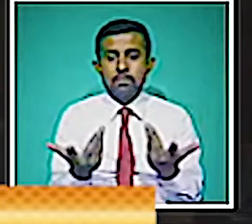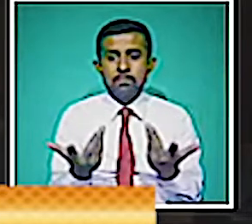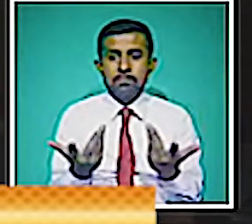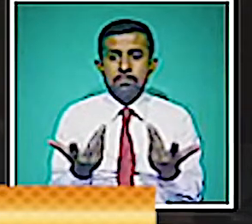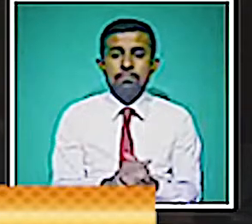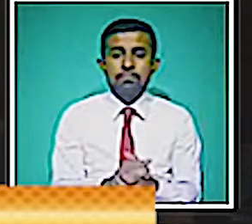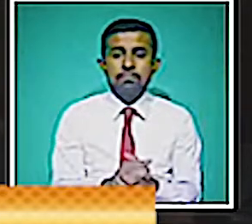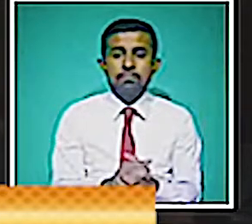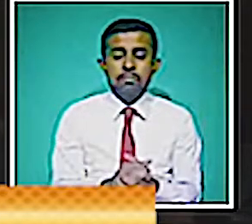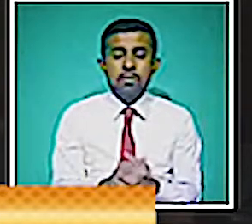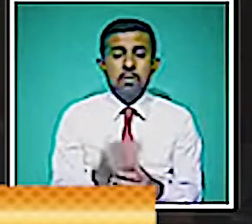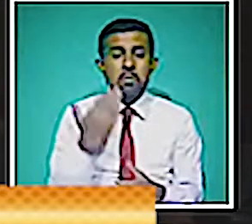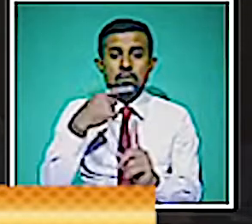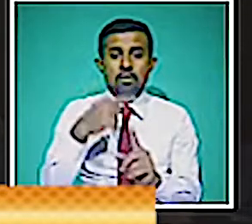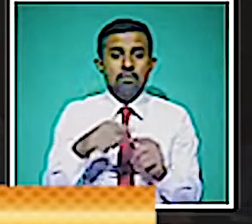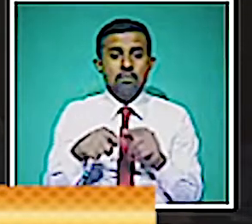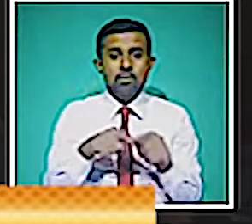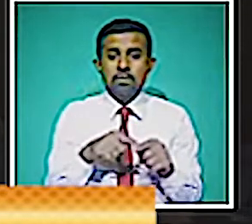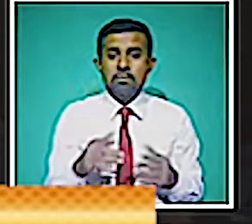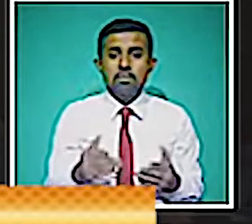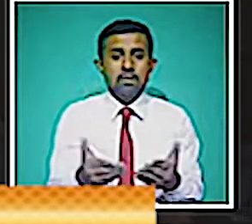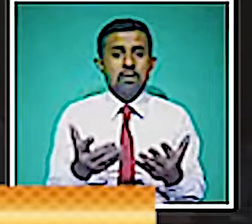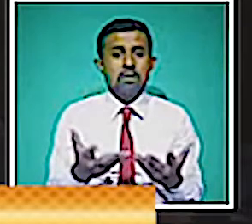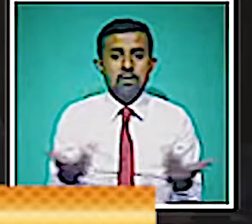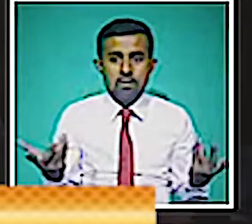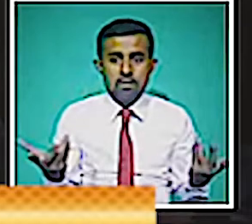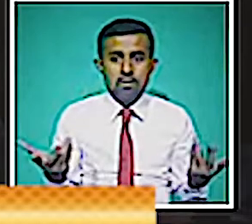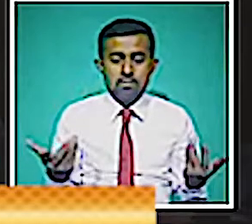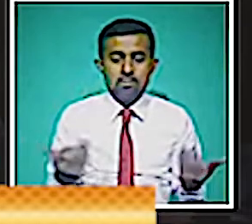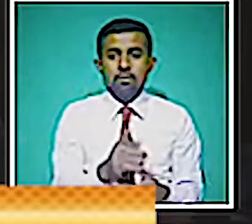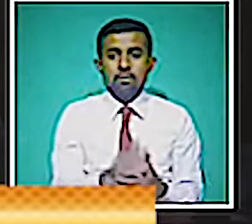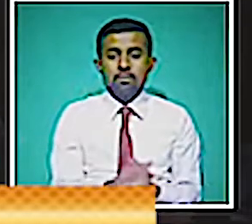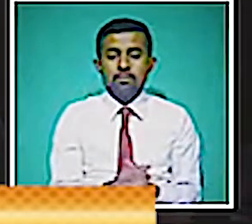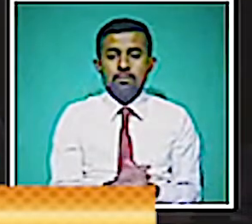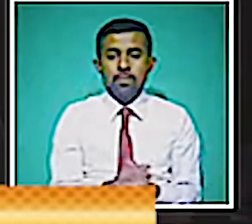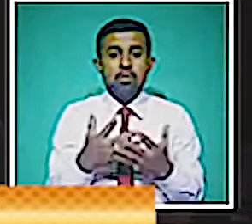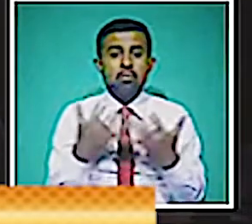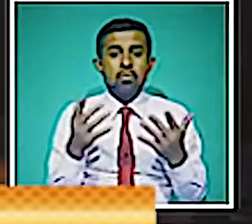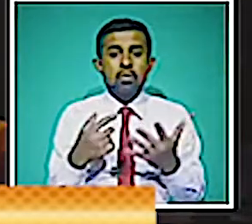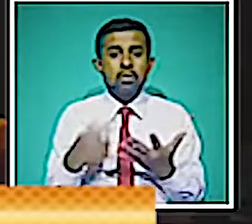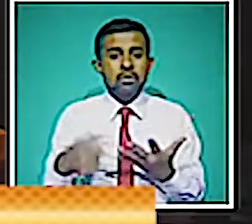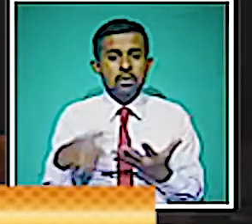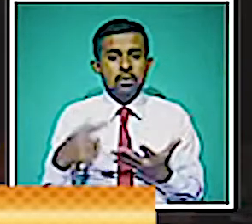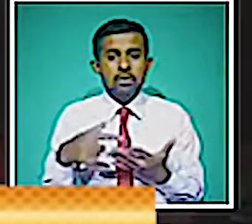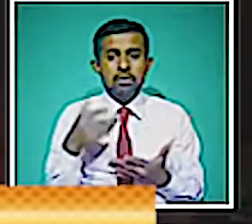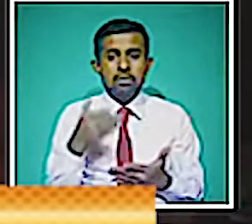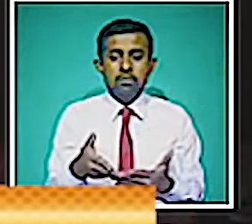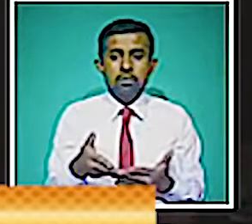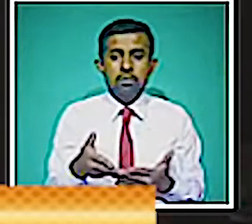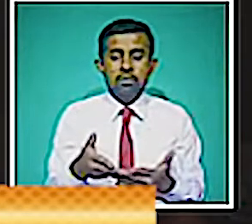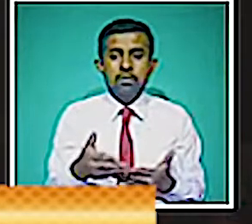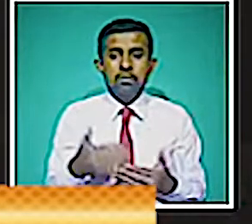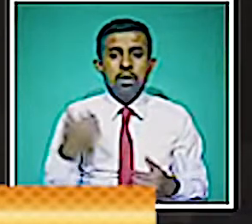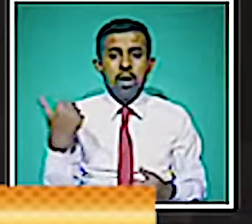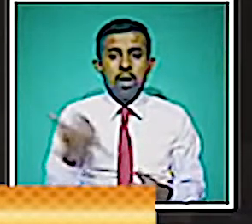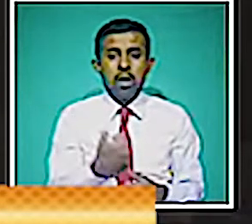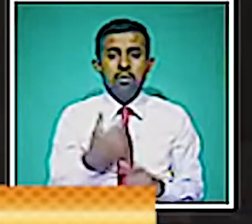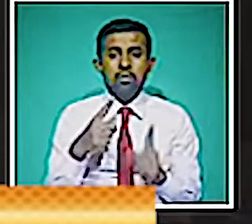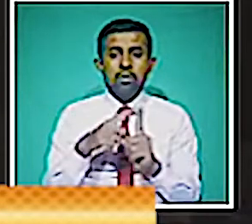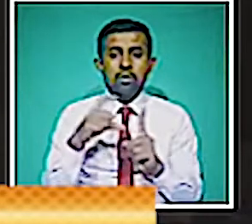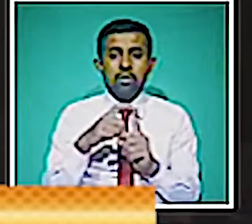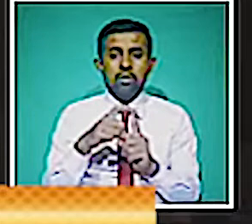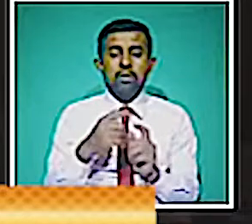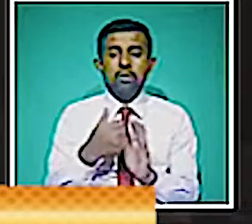நாங்கள் எதிர்பார்க்கவில்லை. மிக முக்கியமாக இங்கே பேசப்பட்ட பல்வேறுபட்ட விடயங்கள் உண்டு. குறிப்பாக ஒரு புதிய கல்விக் கொள்கையை கல்வி அமைச்சர் அவர்கள் கொண்டு